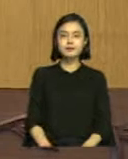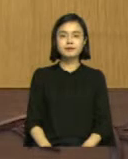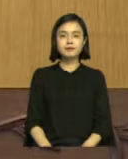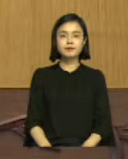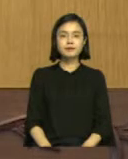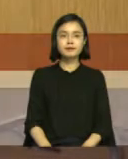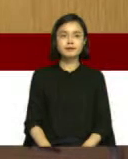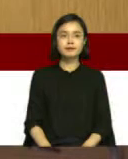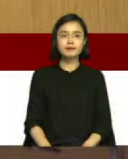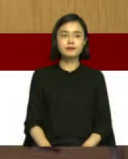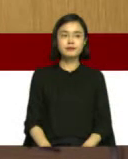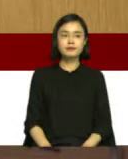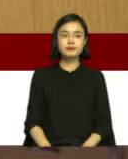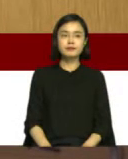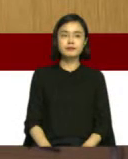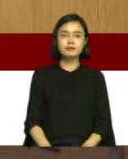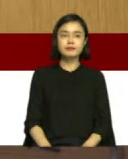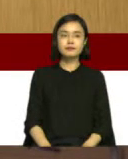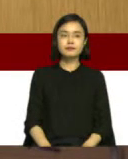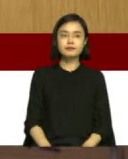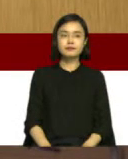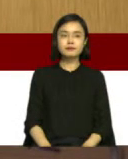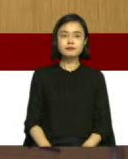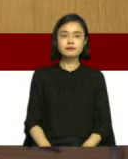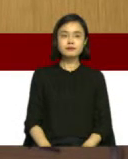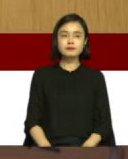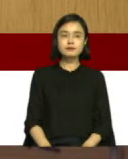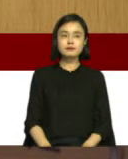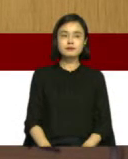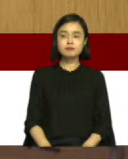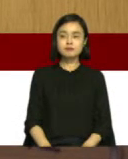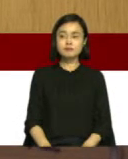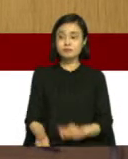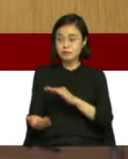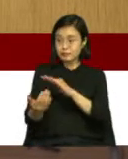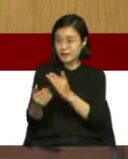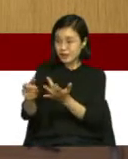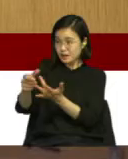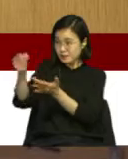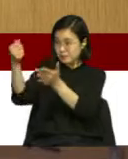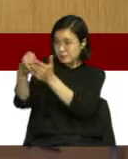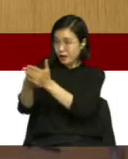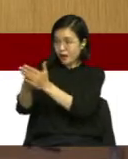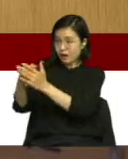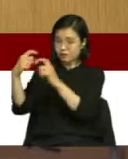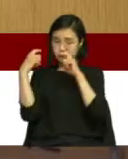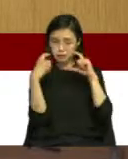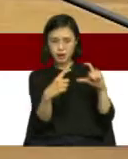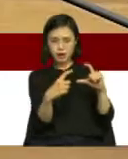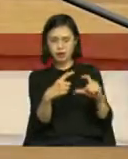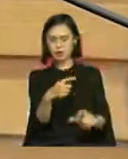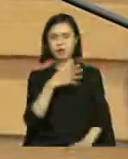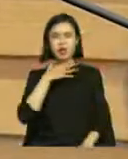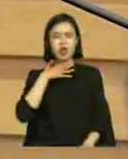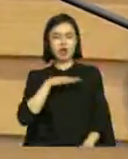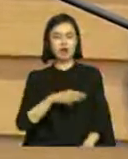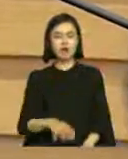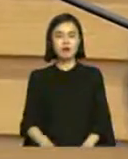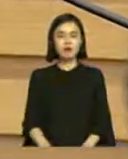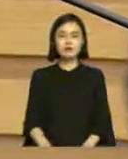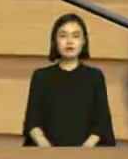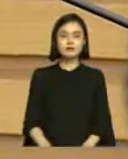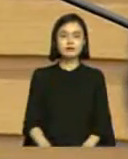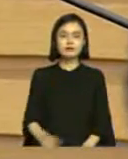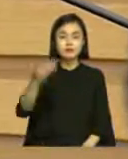여기서 추정하고 이런 건 그 의미 없는 거고요. 그런 거 없었으니까 그냥 이에 따라 주시기 바랍니다.